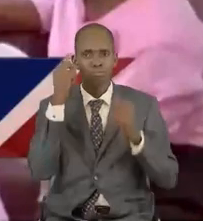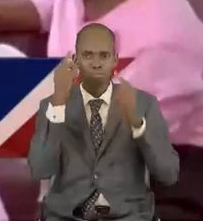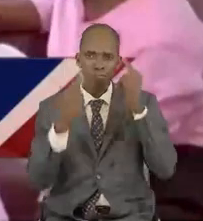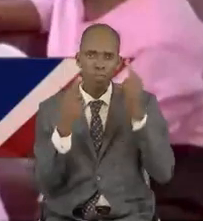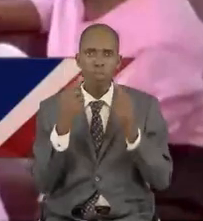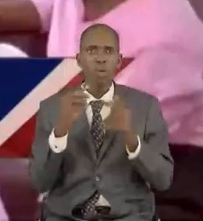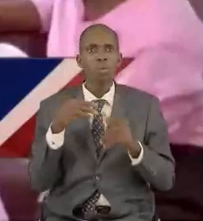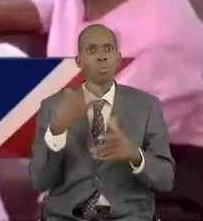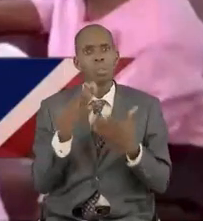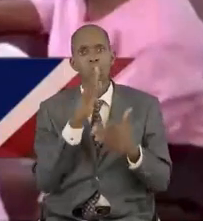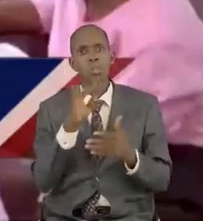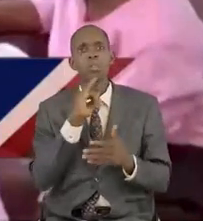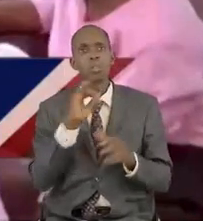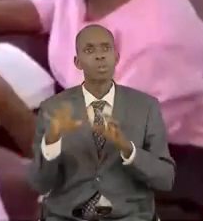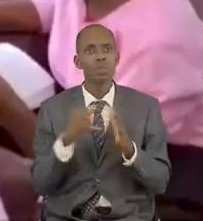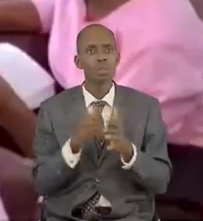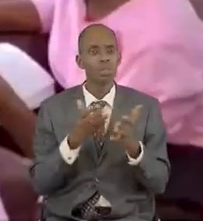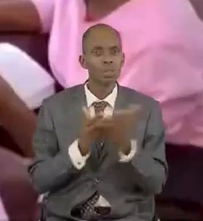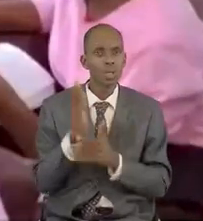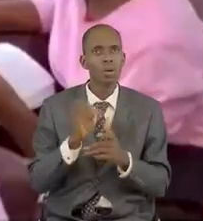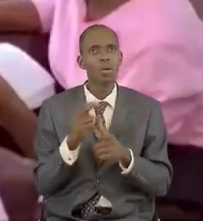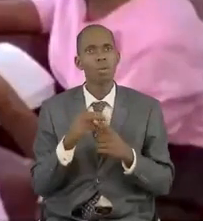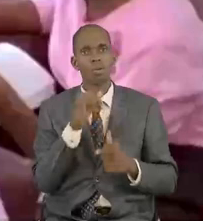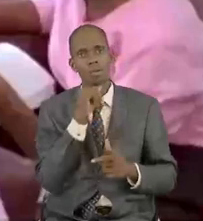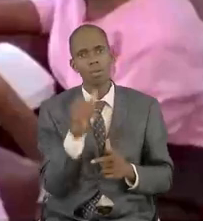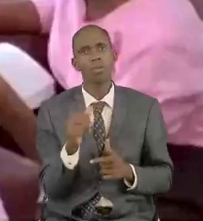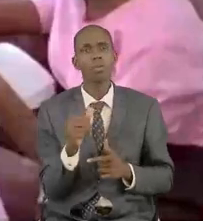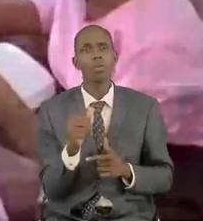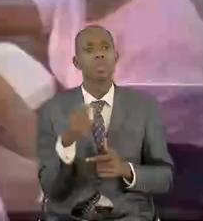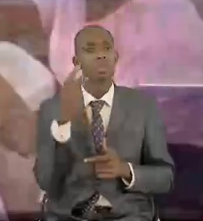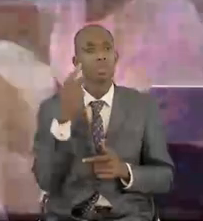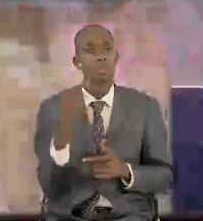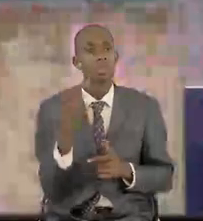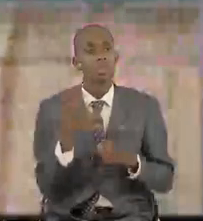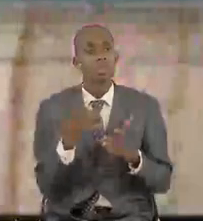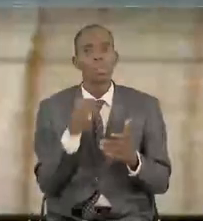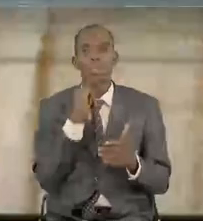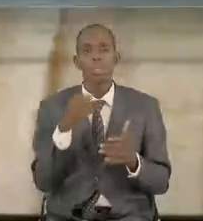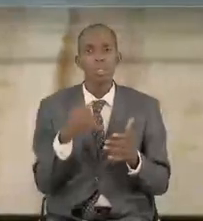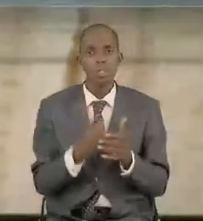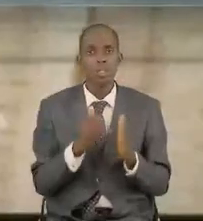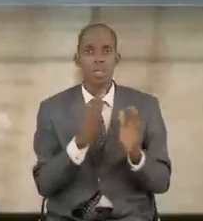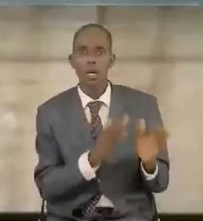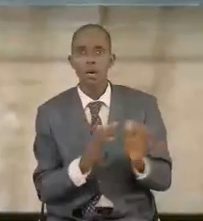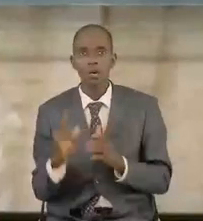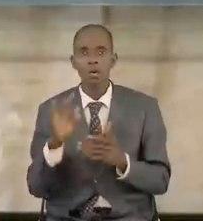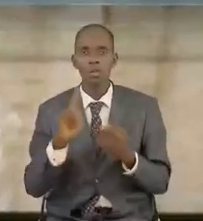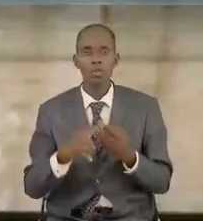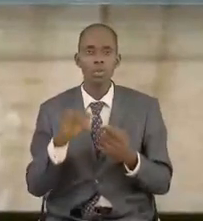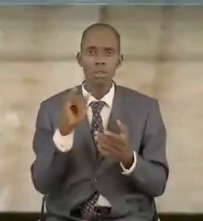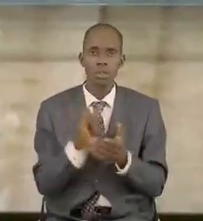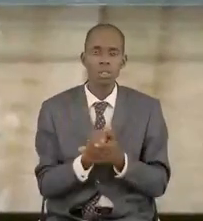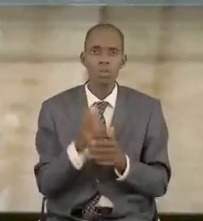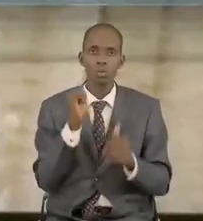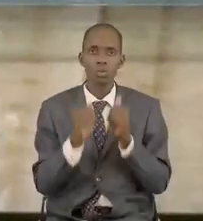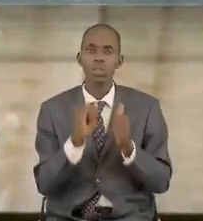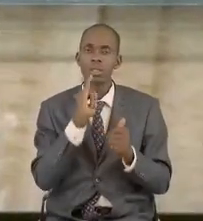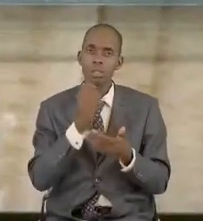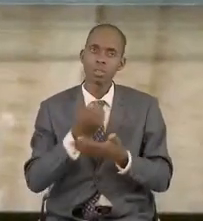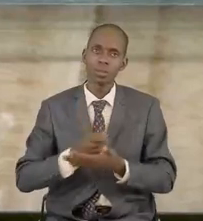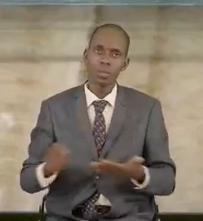de voir s'il faisait bien ou pas nous aussi l'oeuvre que nous faisons est-ce que c'est selon ce